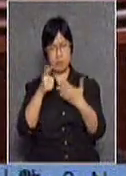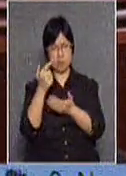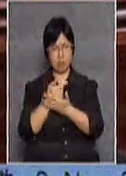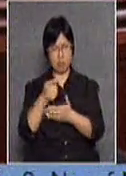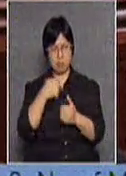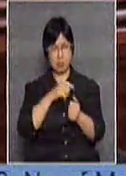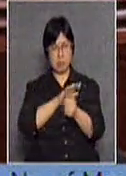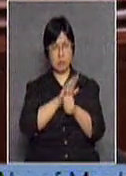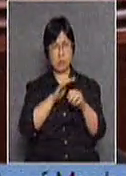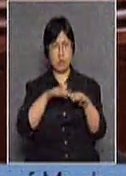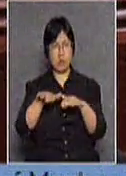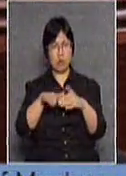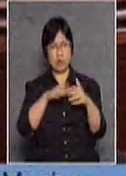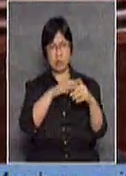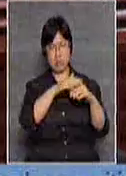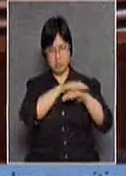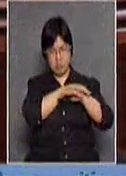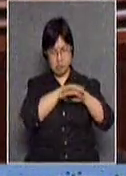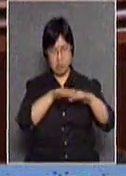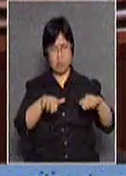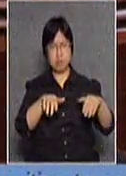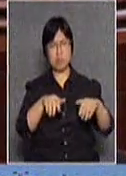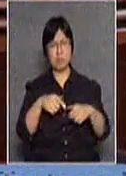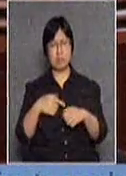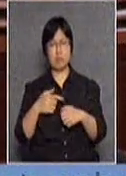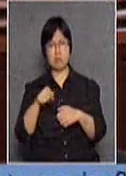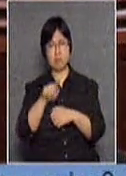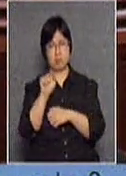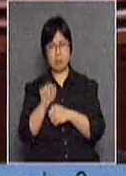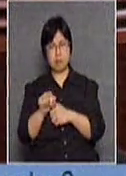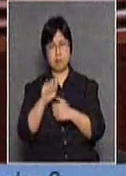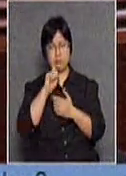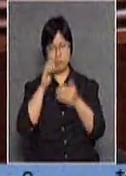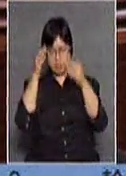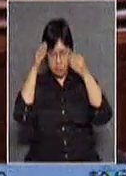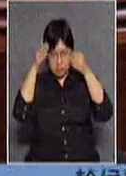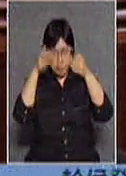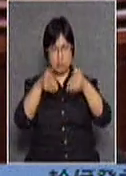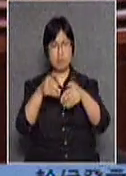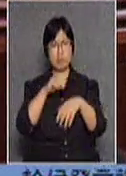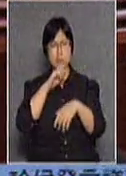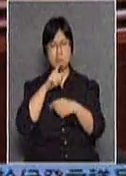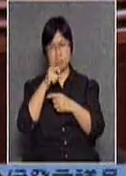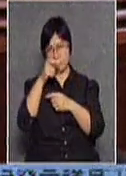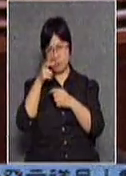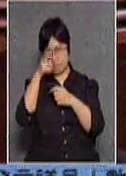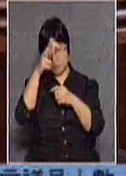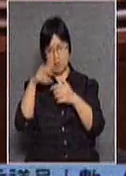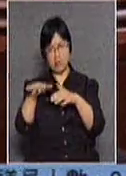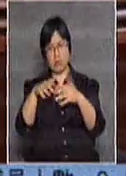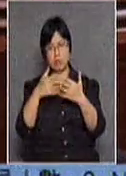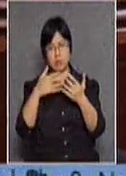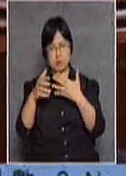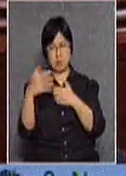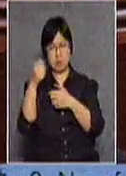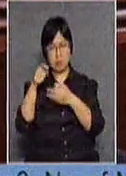護海上的安全，主席。所以就著這些問題具體聚焦，如果我們對於海事處處長廖漢邦先生是有